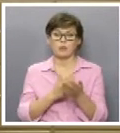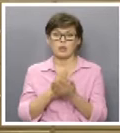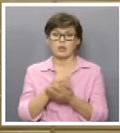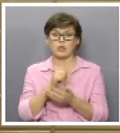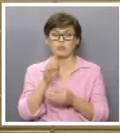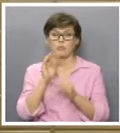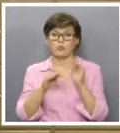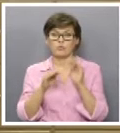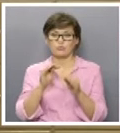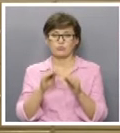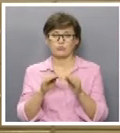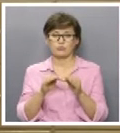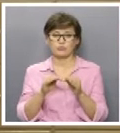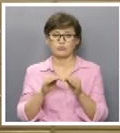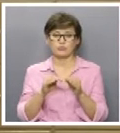баллон құрылғысын